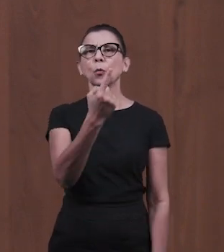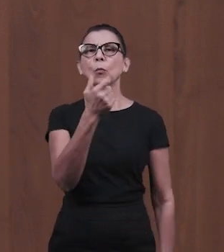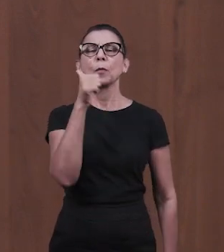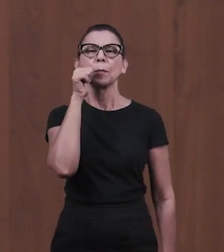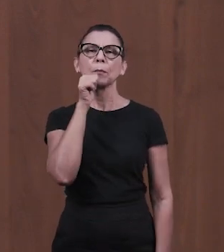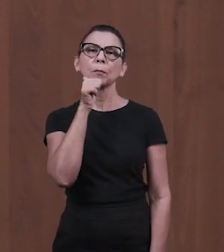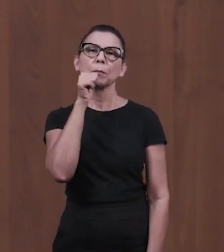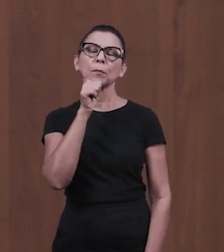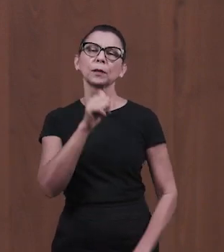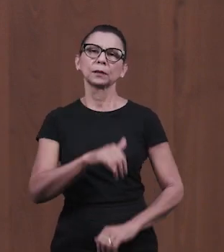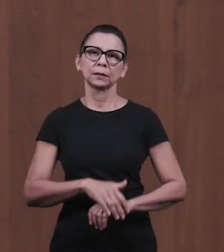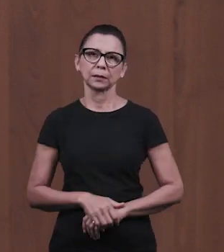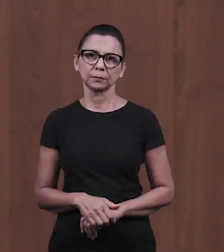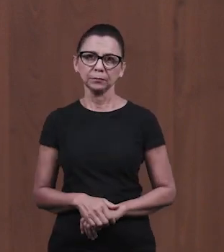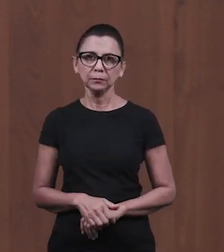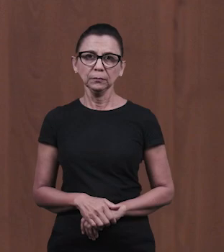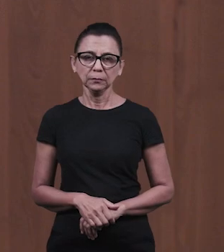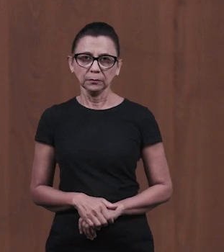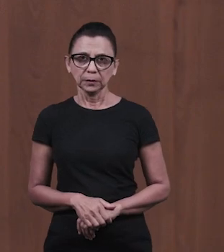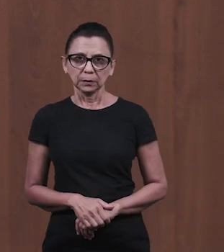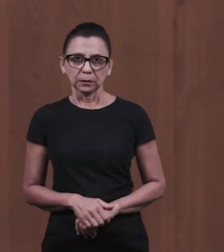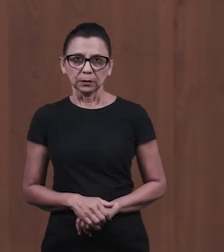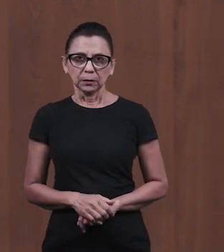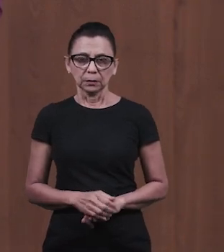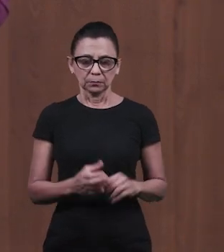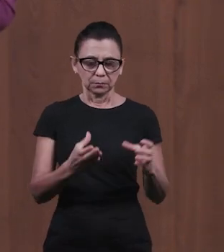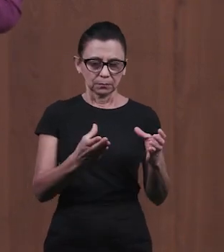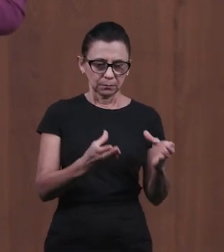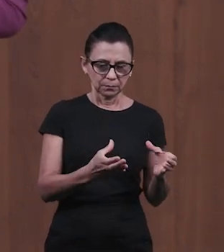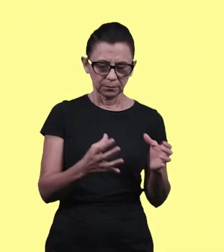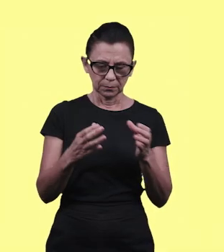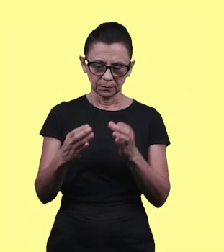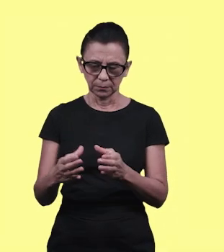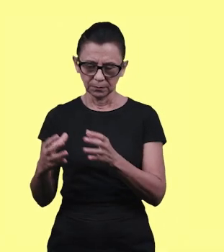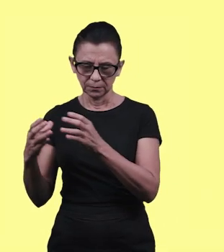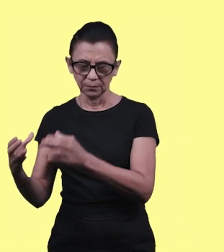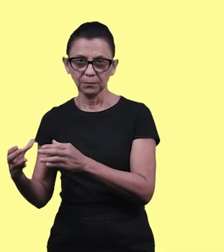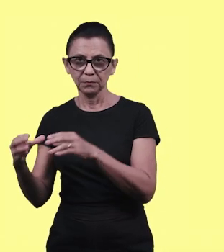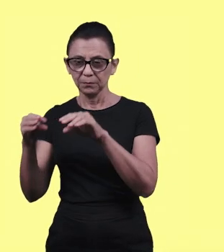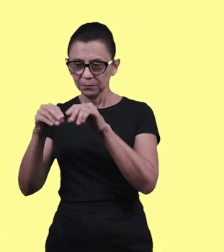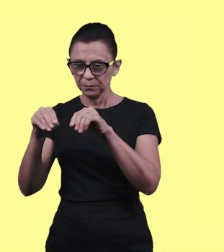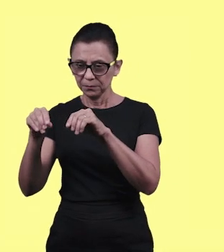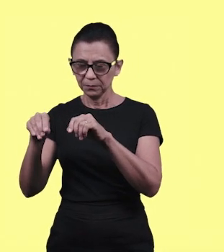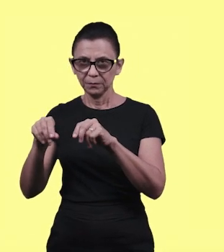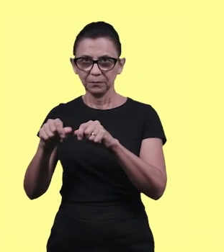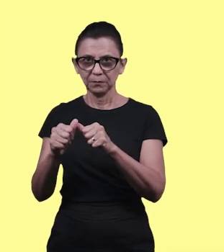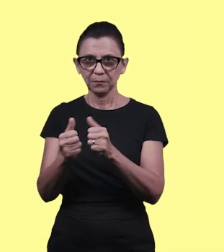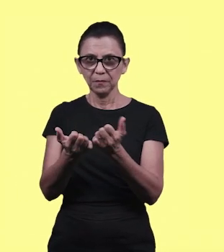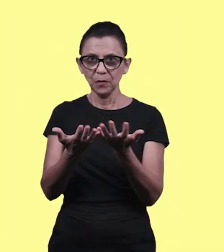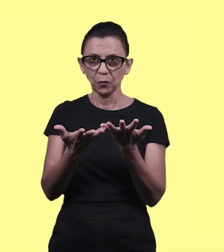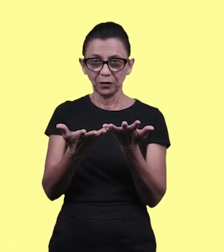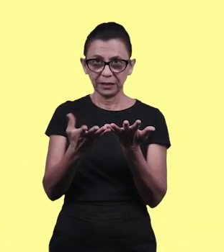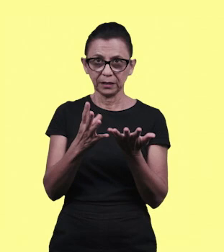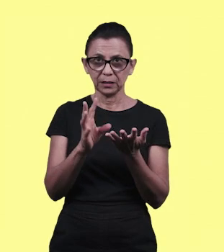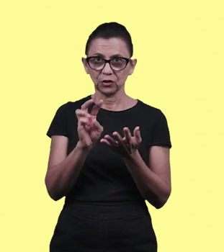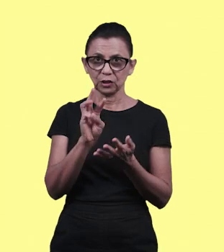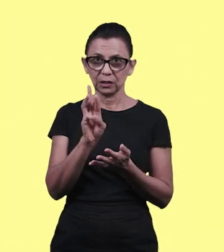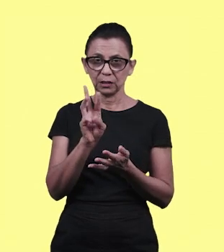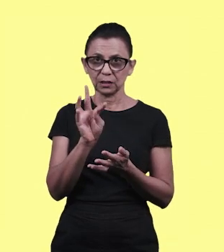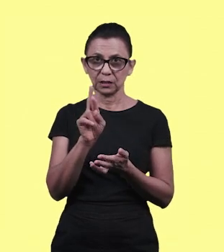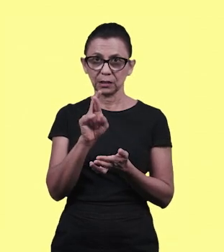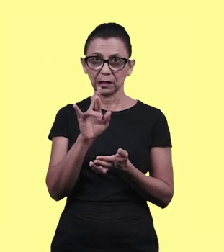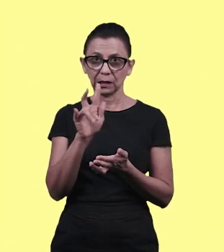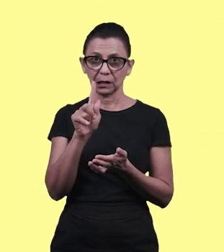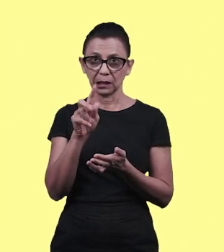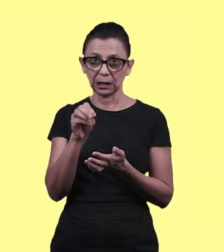взяла и положила закваску в 3 меры муки. Посмотрите, она взяла чуть-чуть закваски, положила в 3